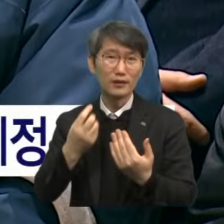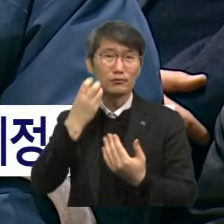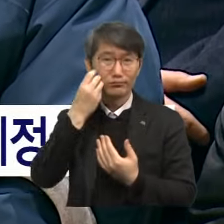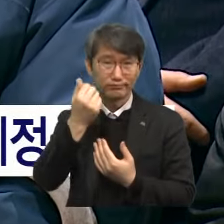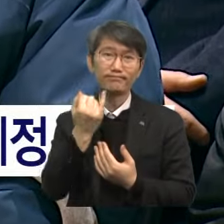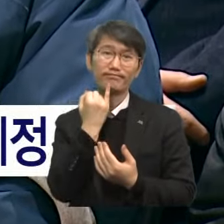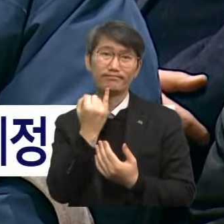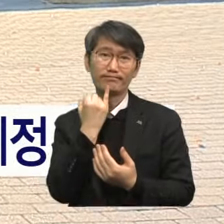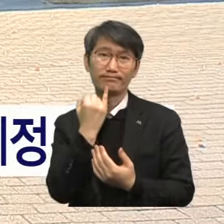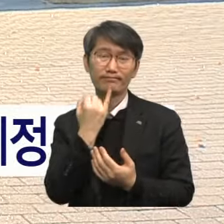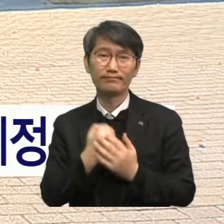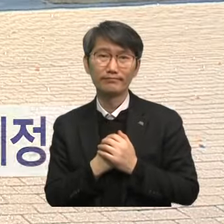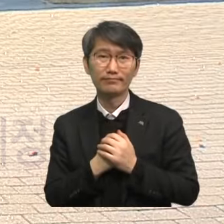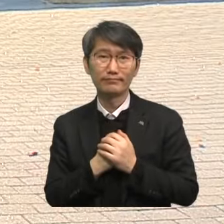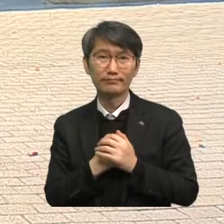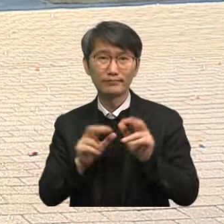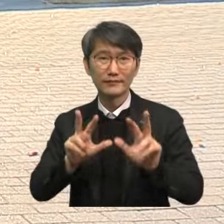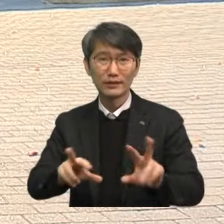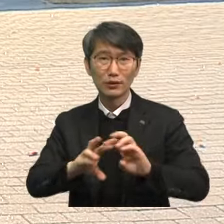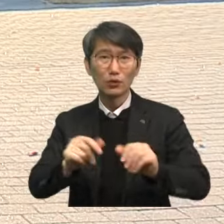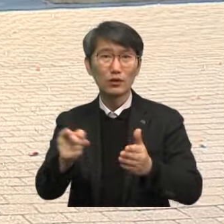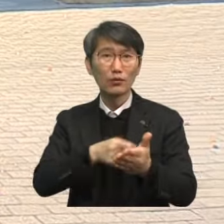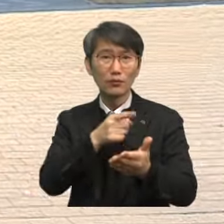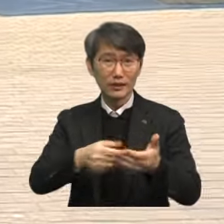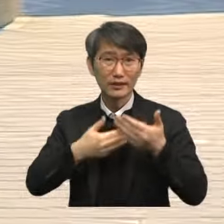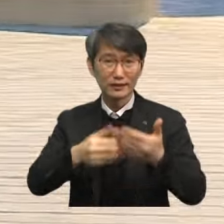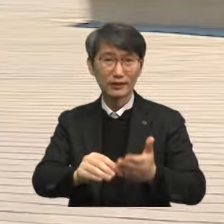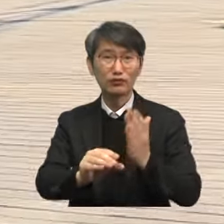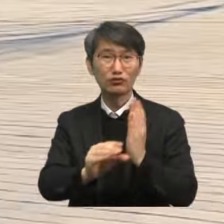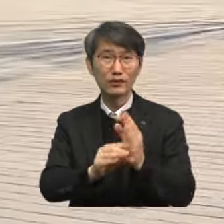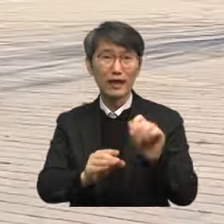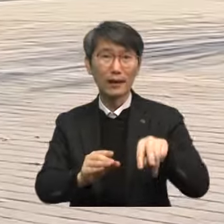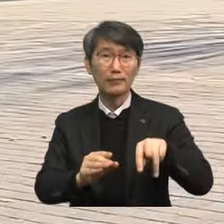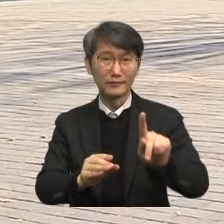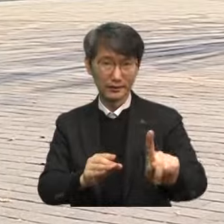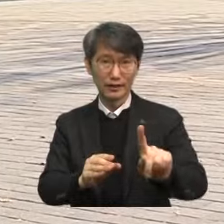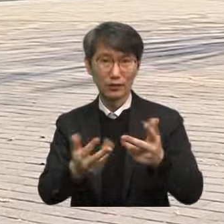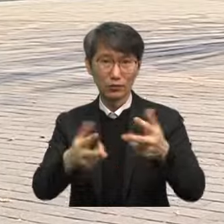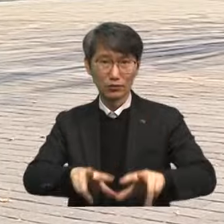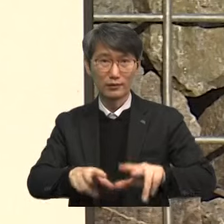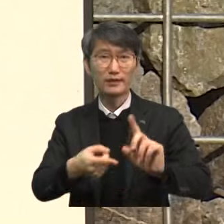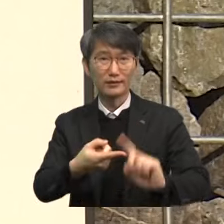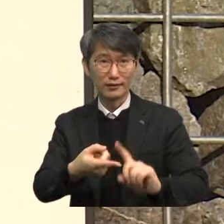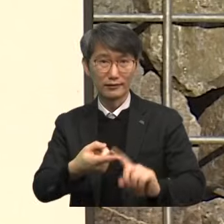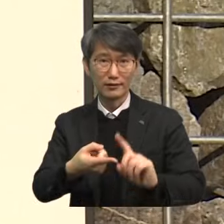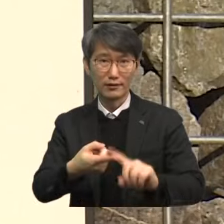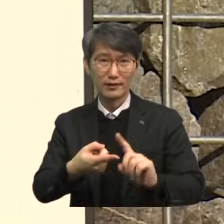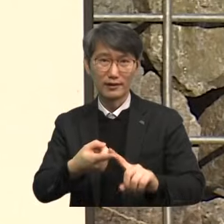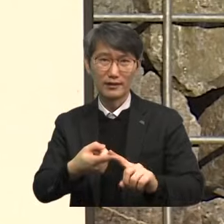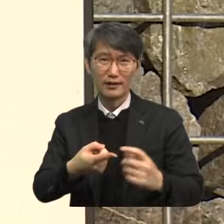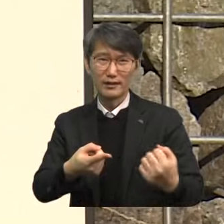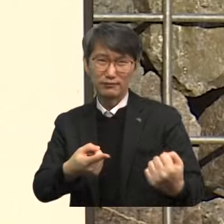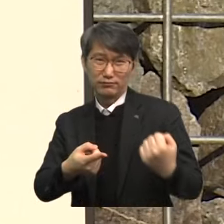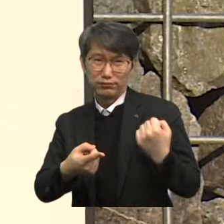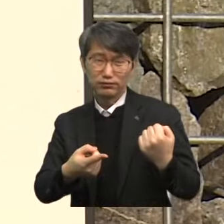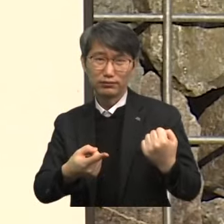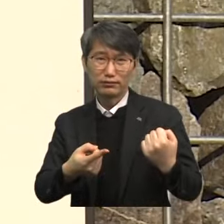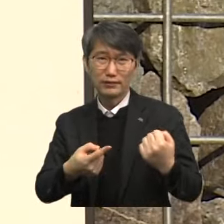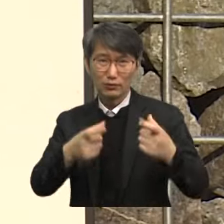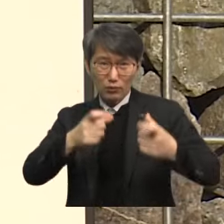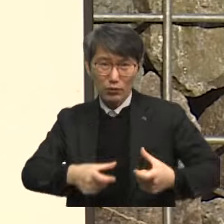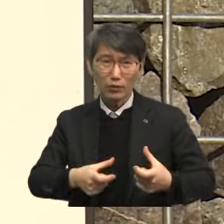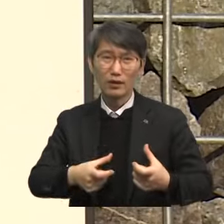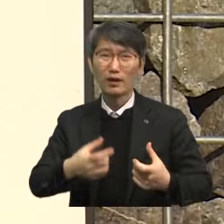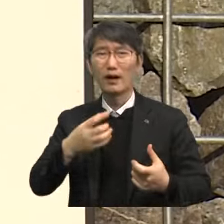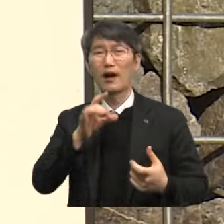중임을 밝혔습니다. 현재 토지 보상이 진행 중인 암사 역사 공원에 대해선 자력으론 사업비를